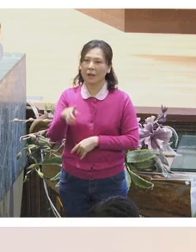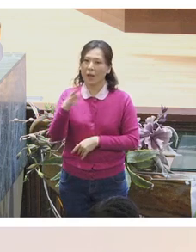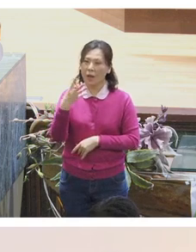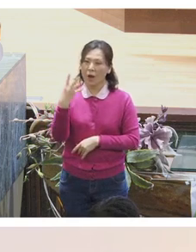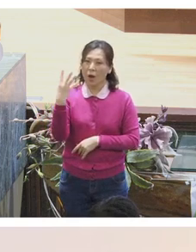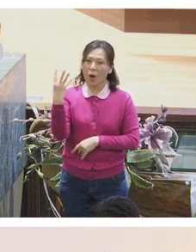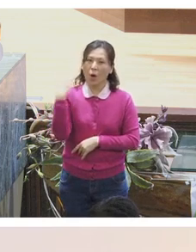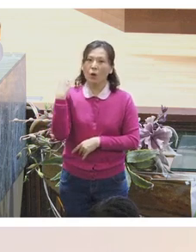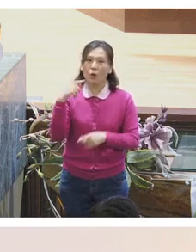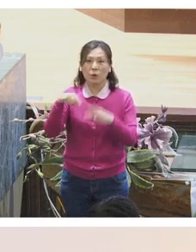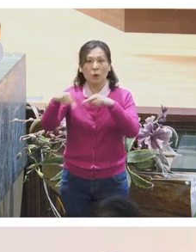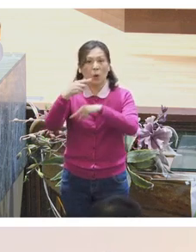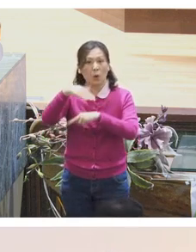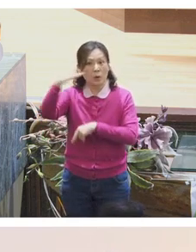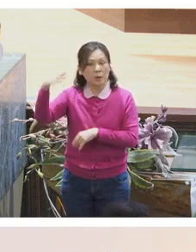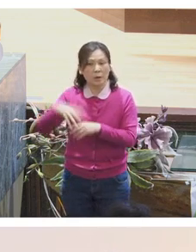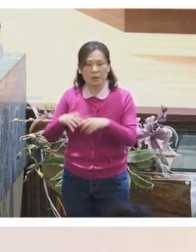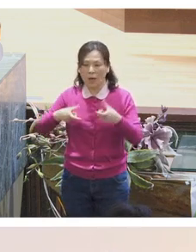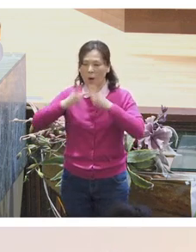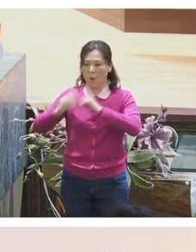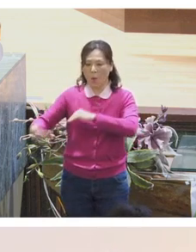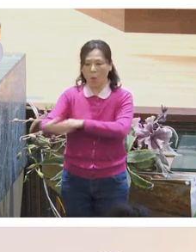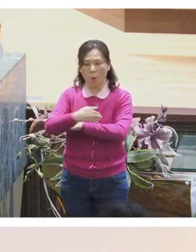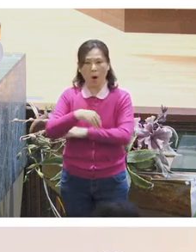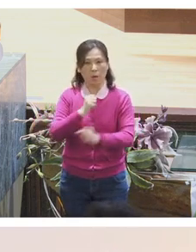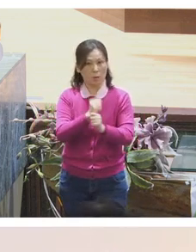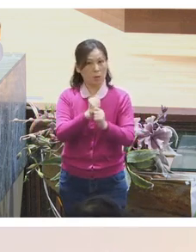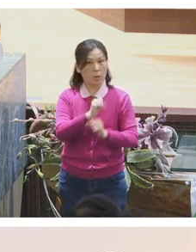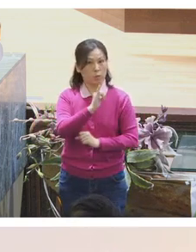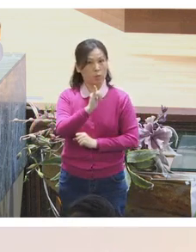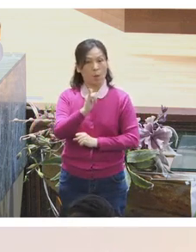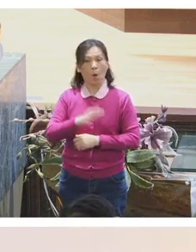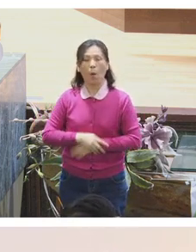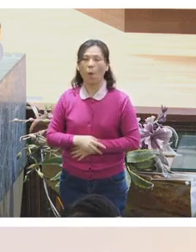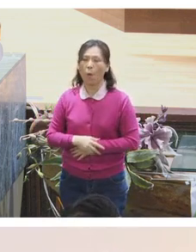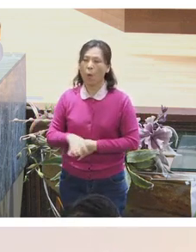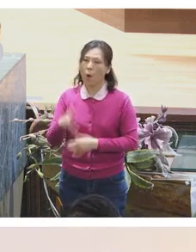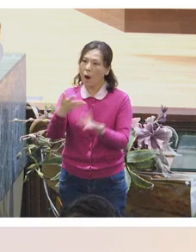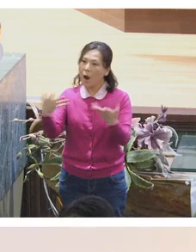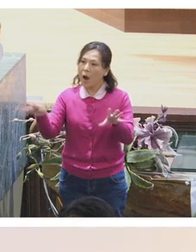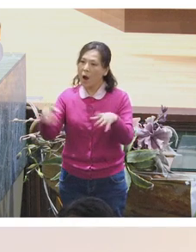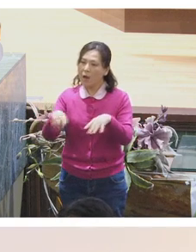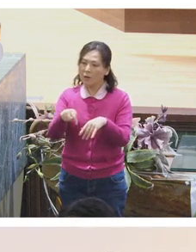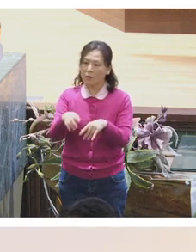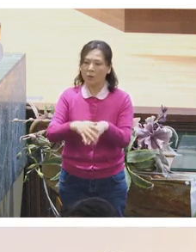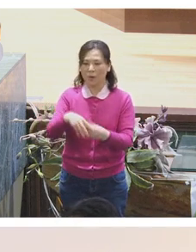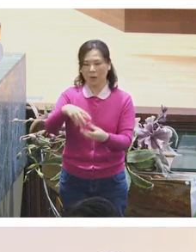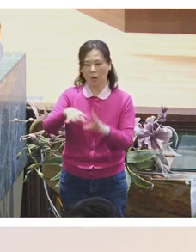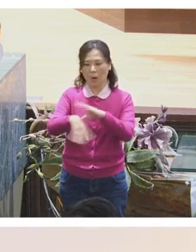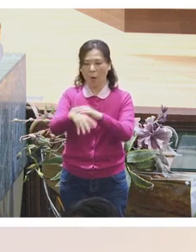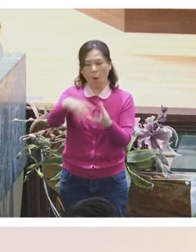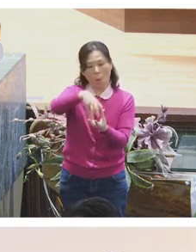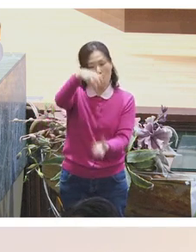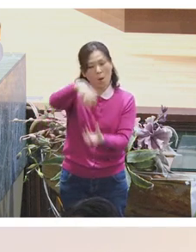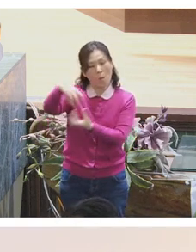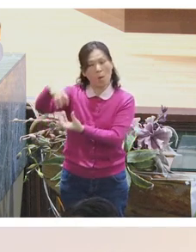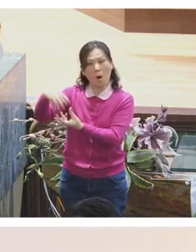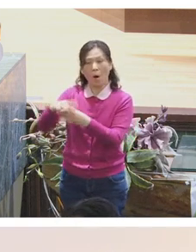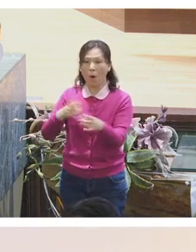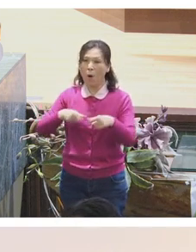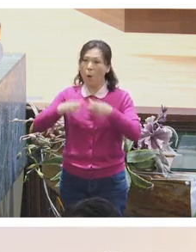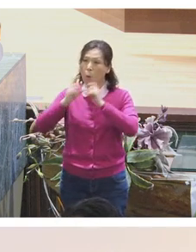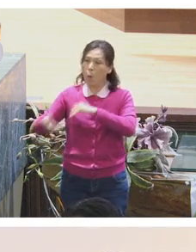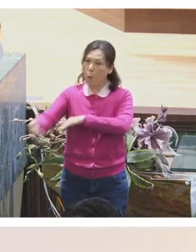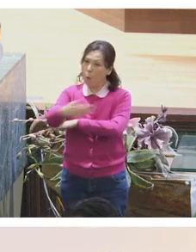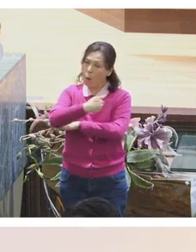做得非常不好。那有很多超商理论上他都应该要回收你的空瓶，但是他们觉得堆